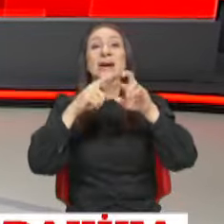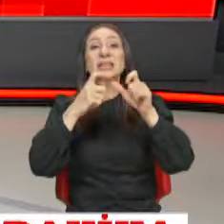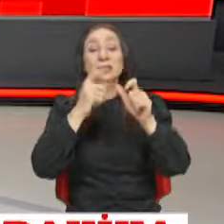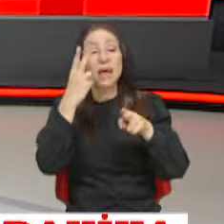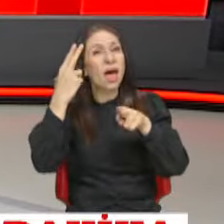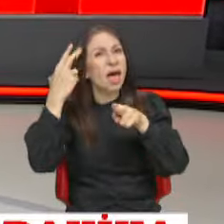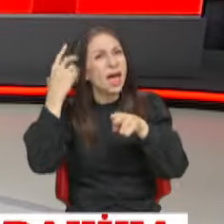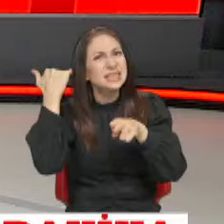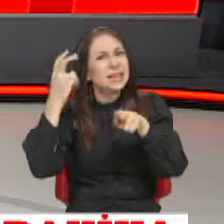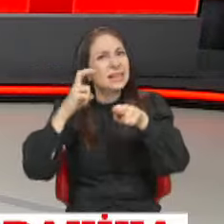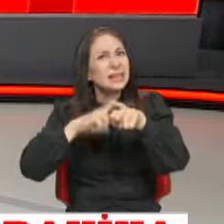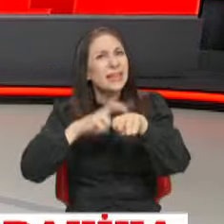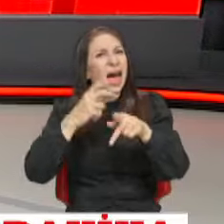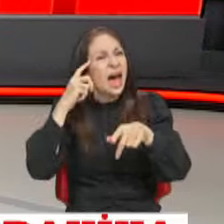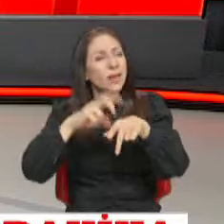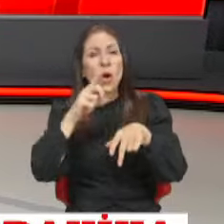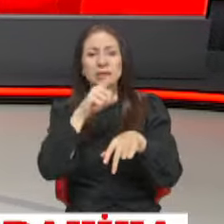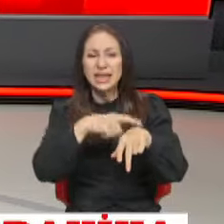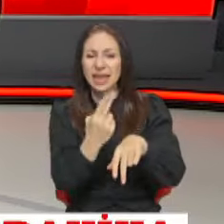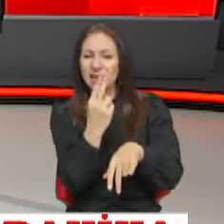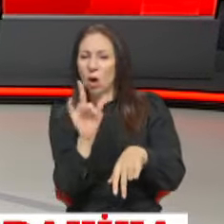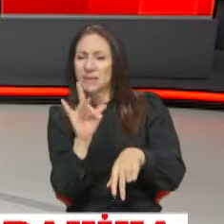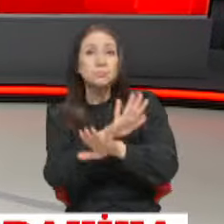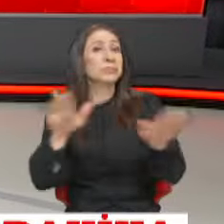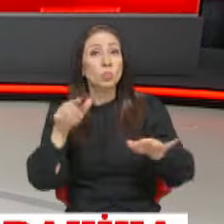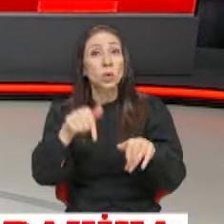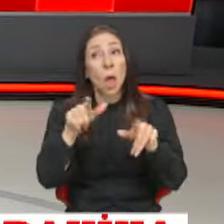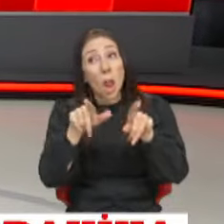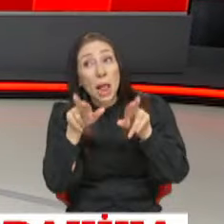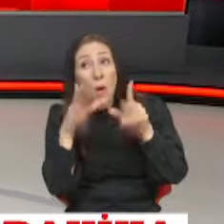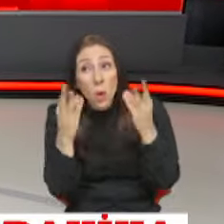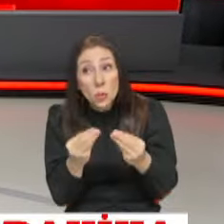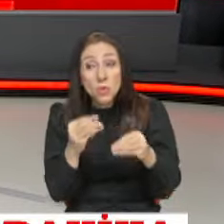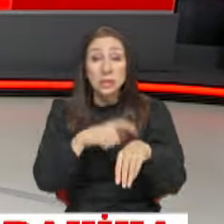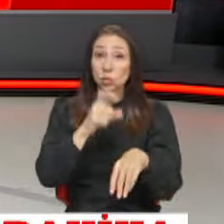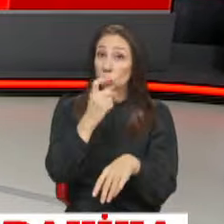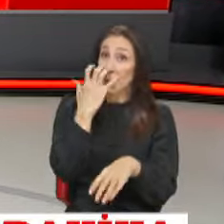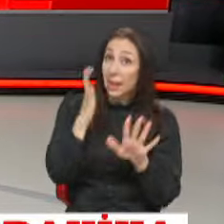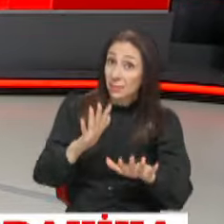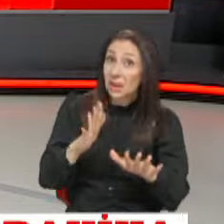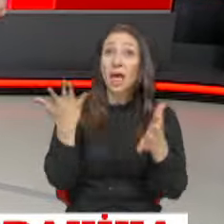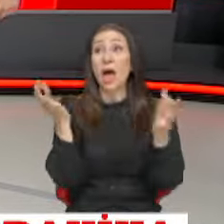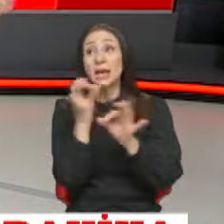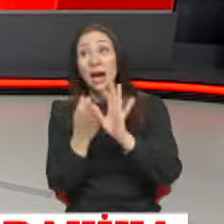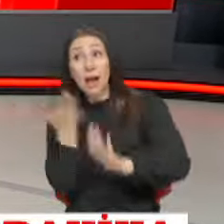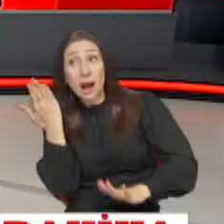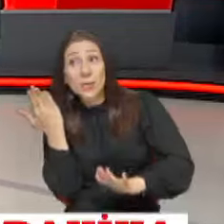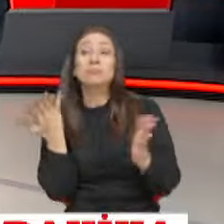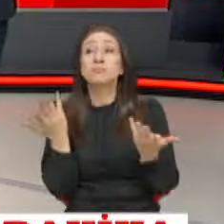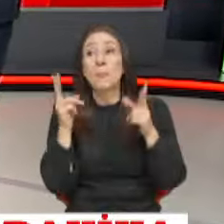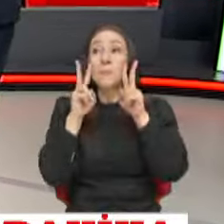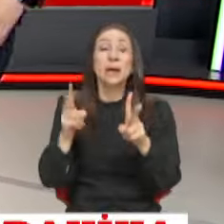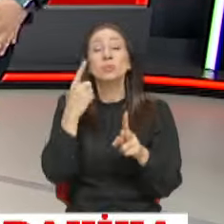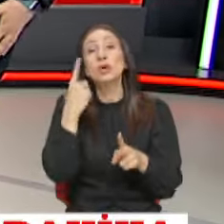emsali hatırlattı daha önceki seçimde 1915'te kalkmıştı Bugün de öyle olur mu 21 beklenir mi daha erkenden kalkar mı bakalım